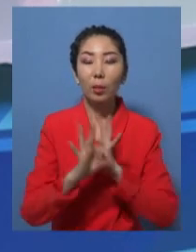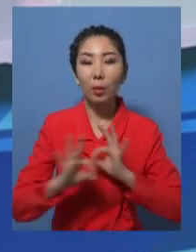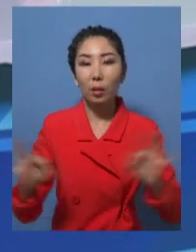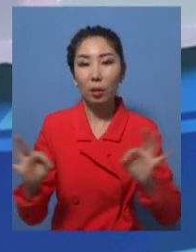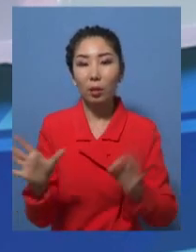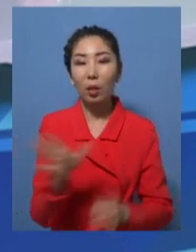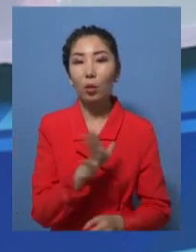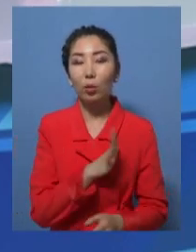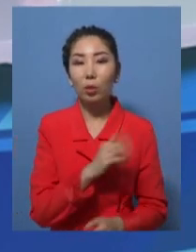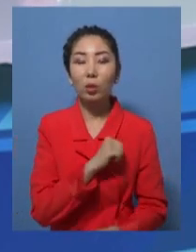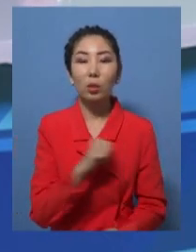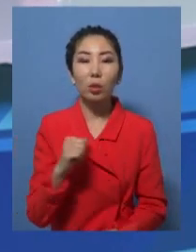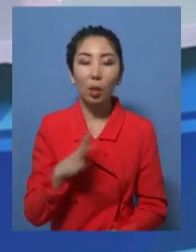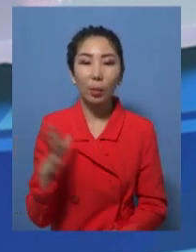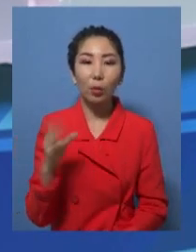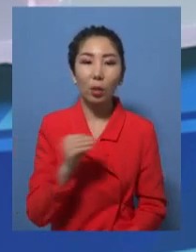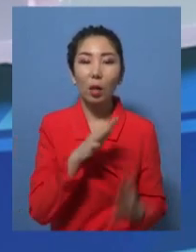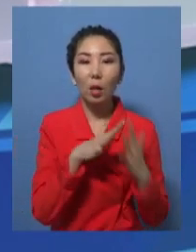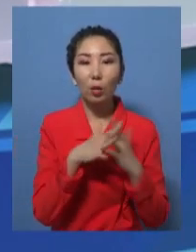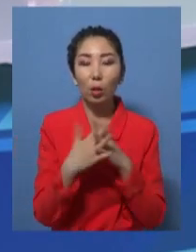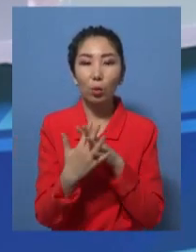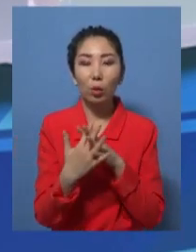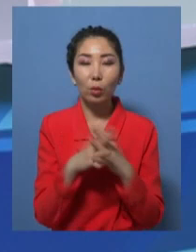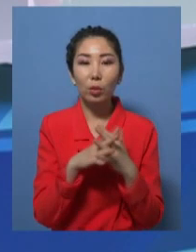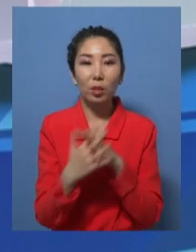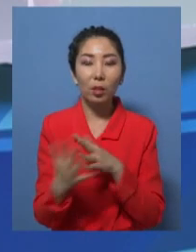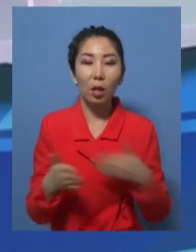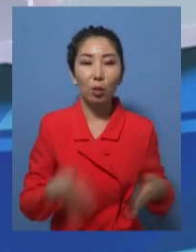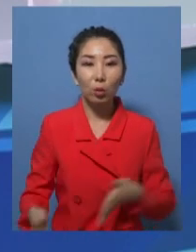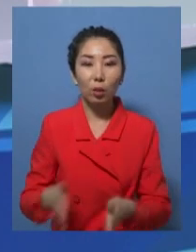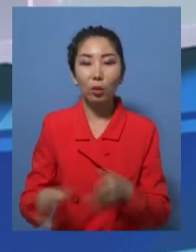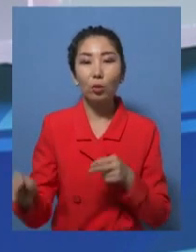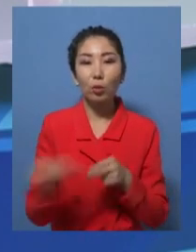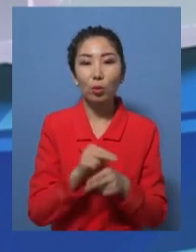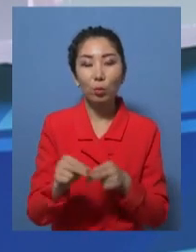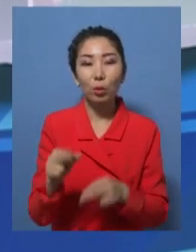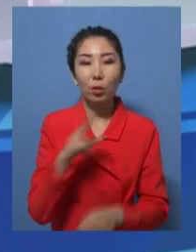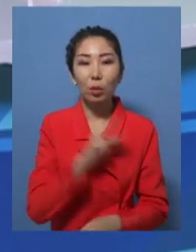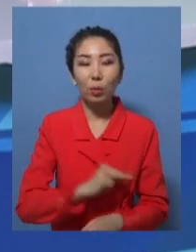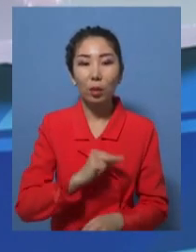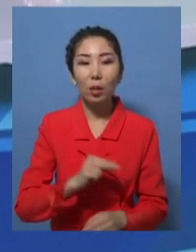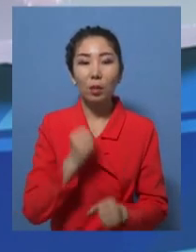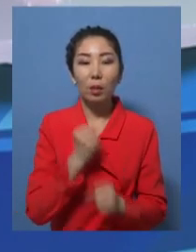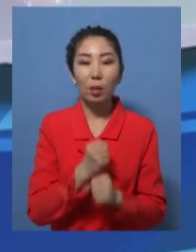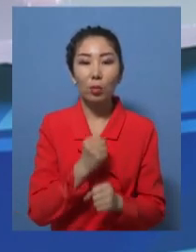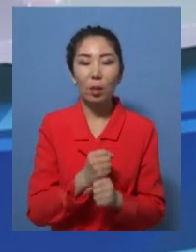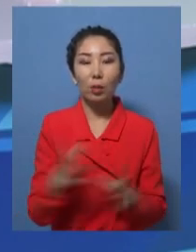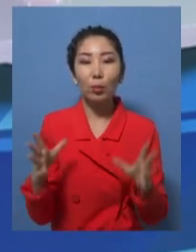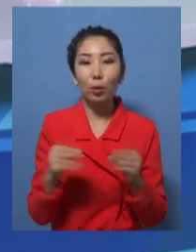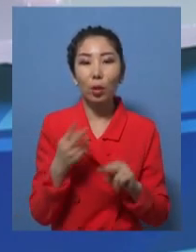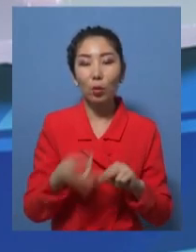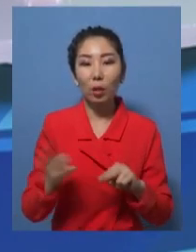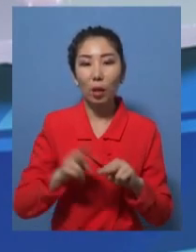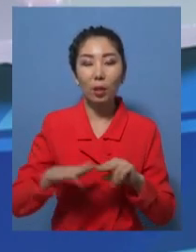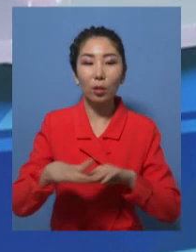енді өзіңіз білесіз ғой, биыл ауылішілік жолдарын жөндеу жұмыстары жасалды Қаратөбеде, ауылдарда жасалып жатыр. Бұл енді ауыл халқы